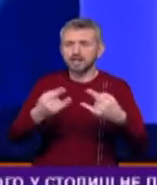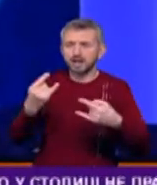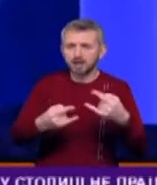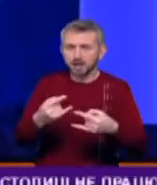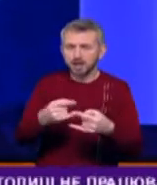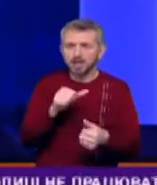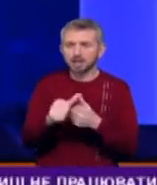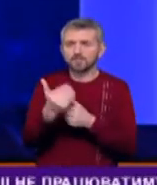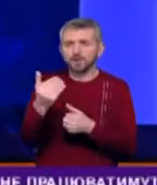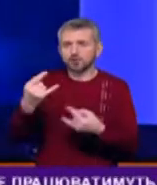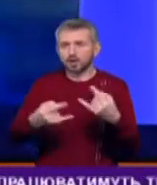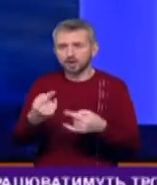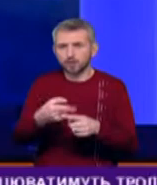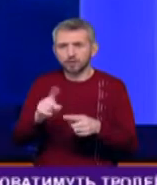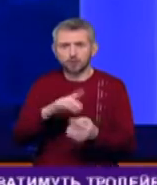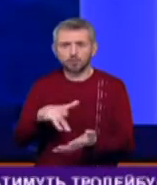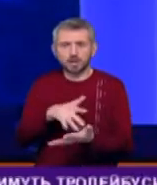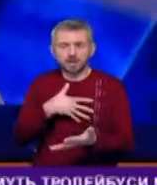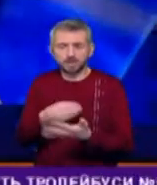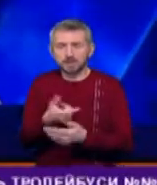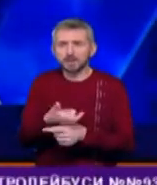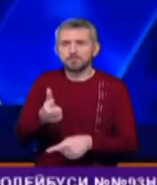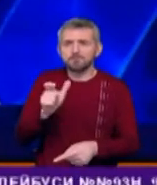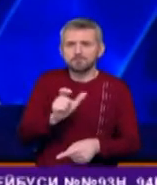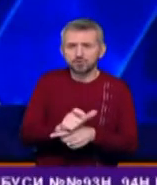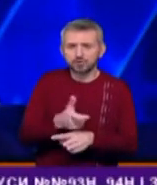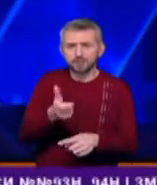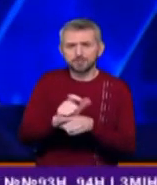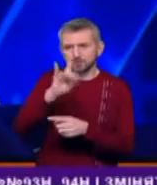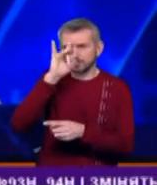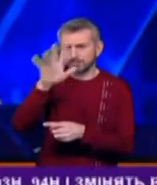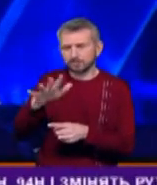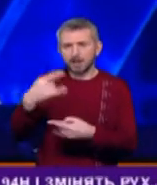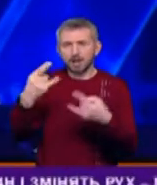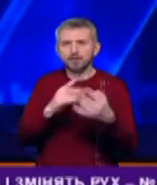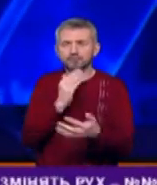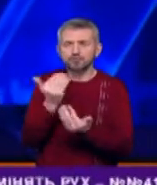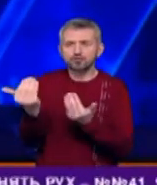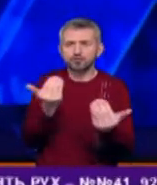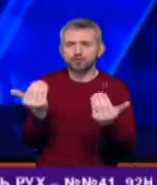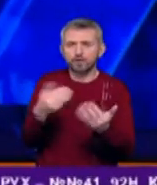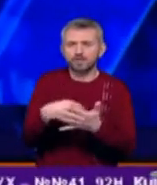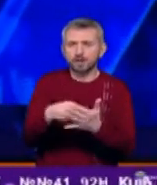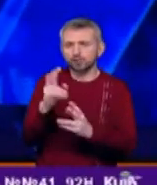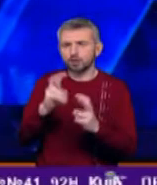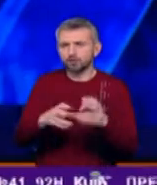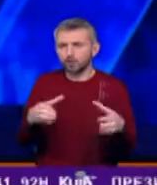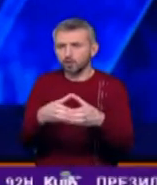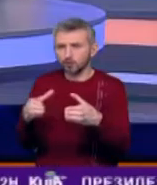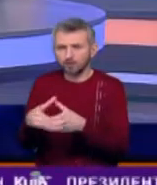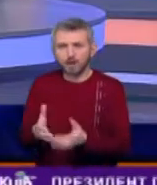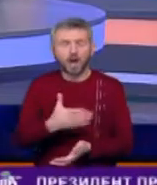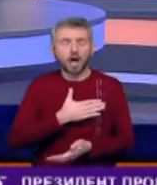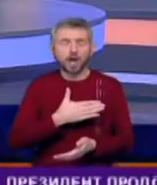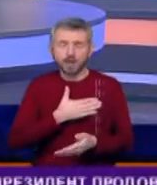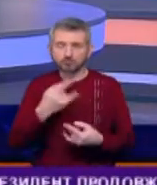ну, крім вашого телеканалу, тому що це комунальна власність, але більшість найбільш рейтингових каналів належать тим чи іншим фінансово-промисловим групам, а наш олігархам.